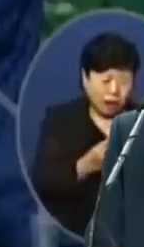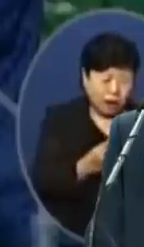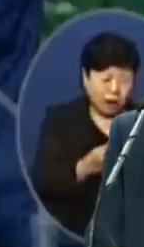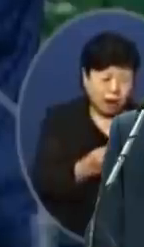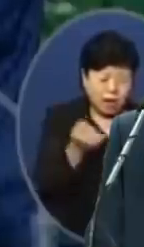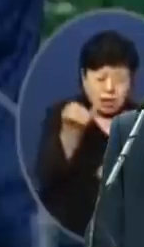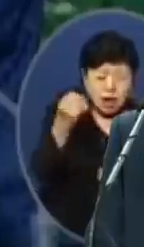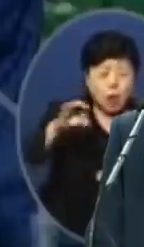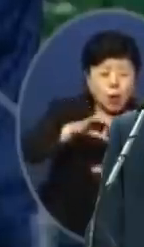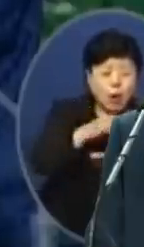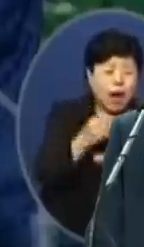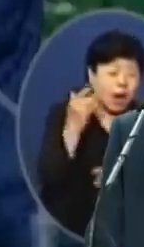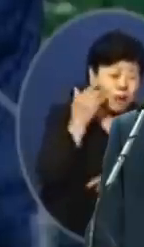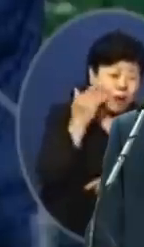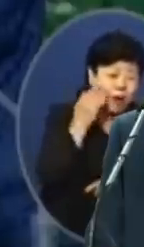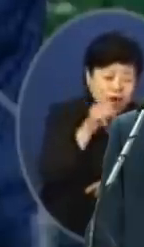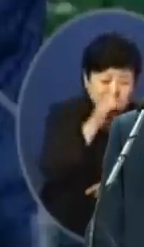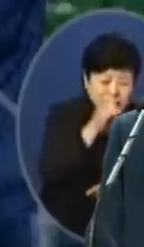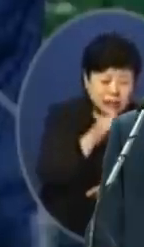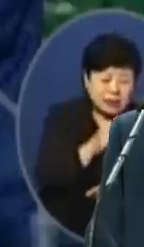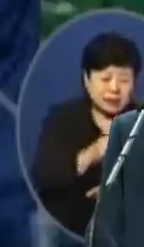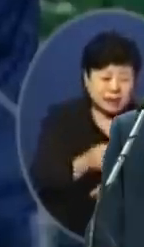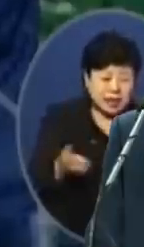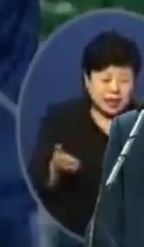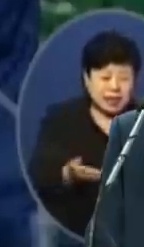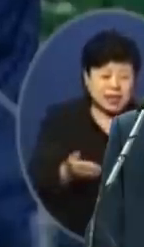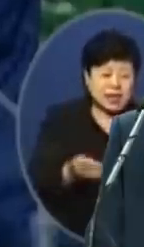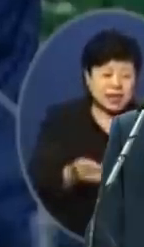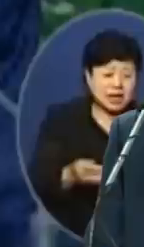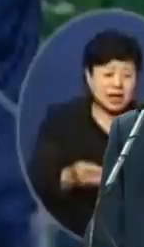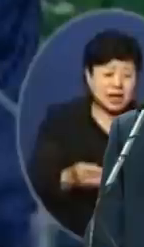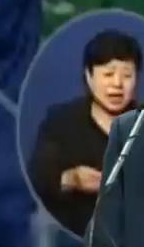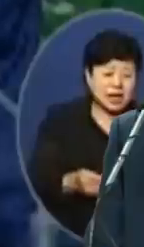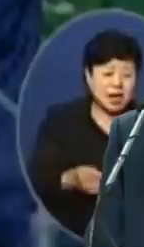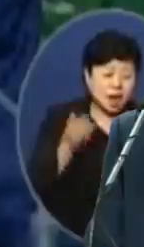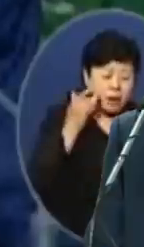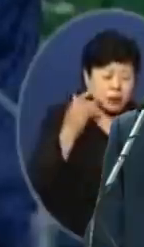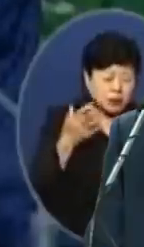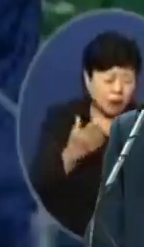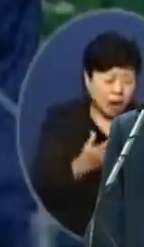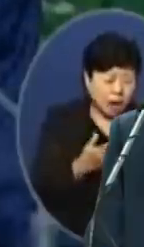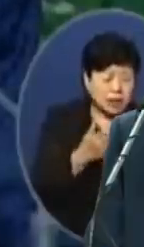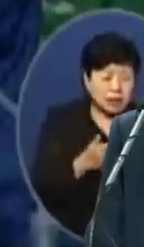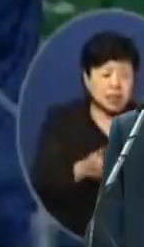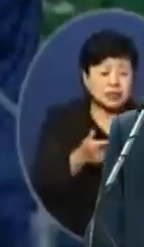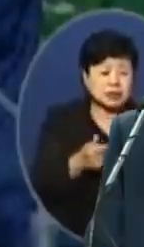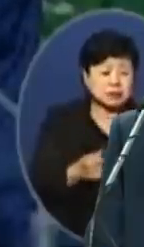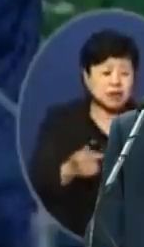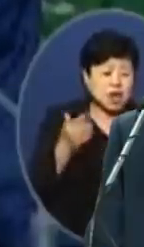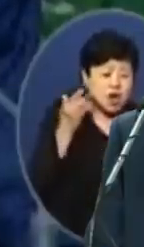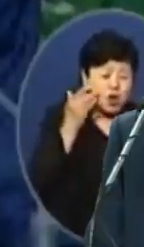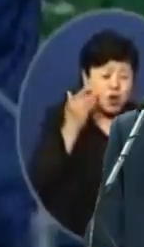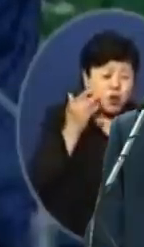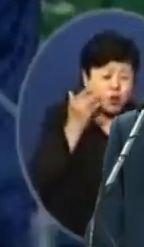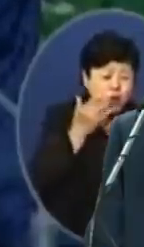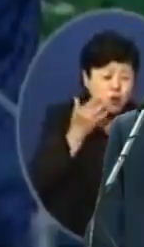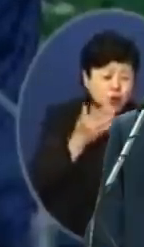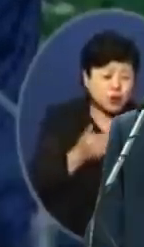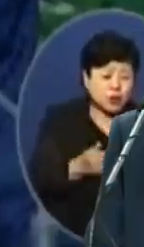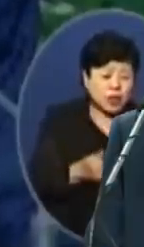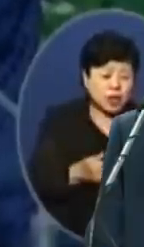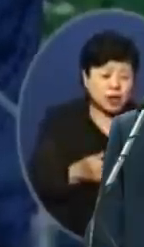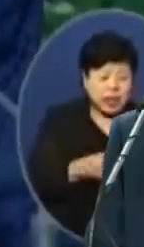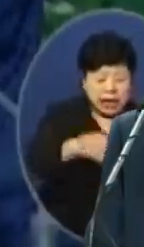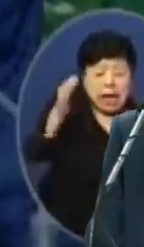여왕벌이 붙어있는데 꿀벌들이 꽉 모여있는데 예수님이 꿀통에 있는 벌들